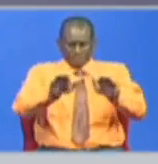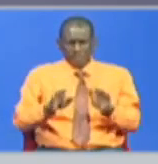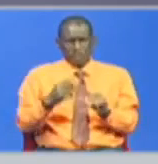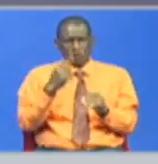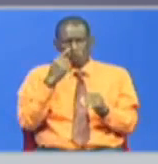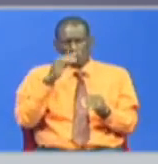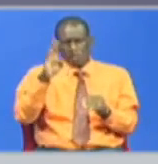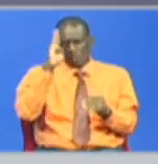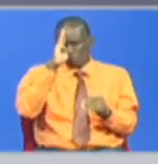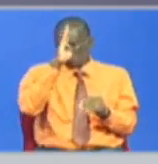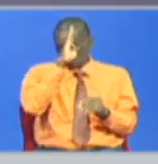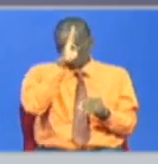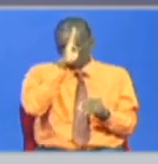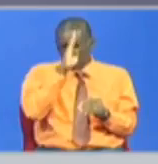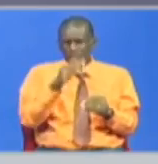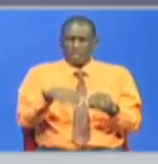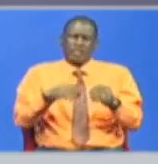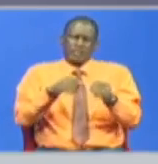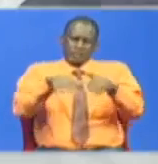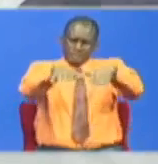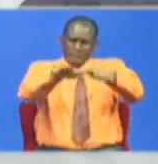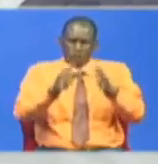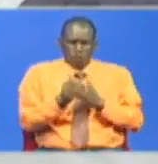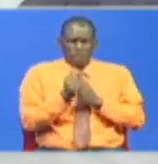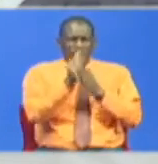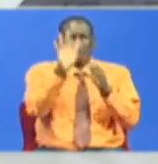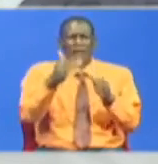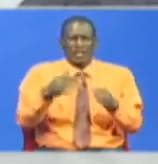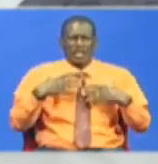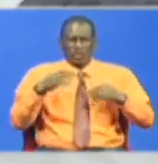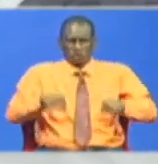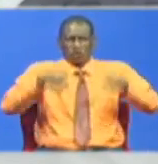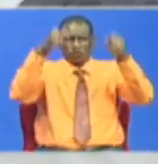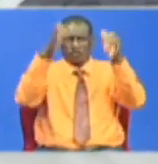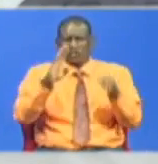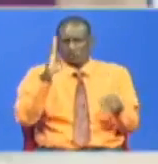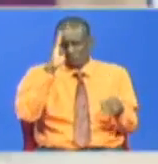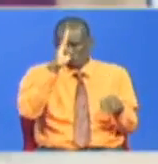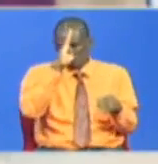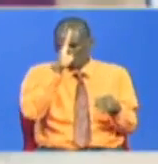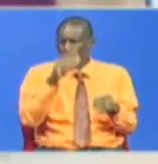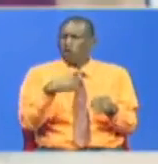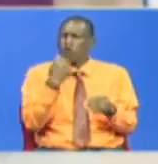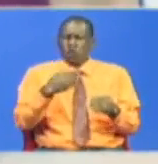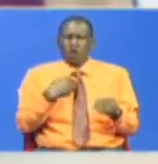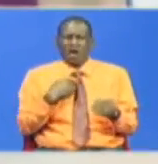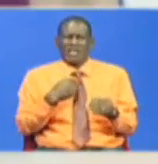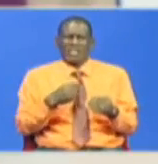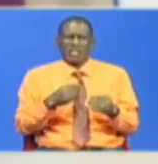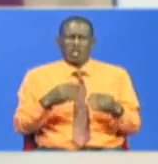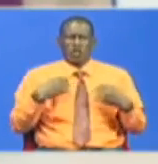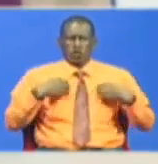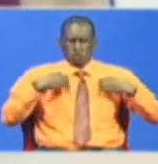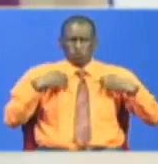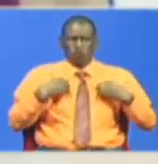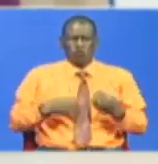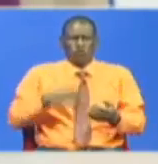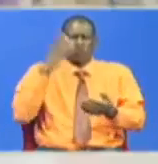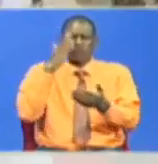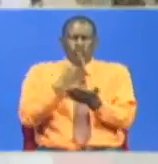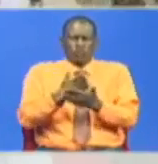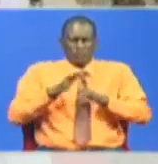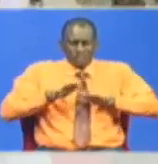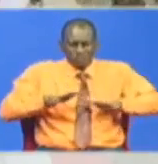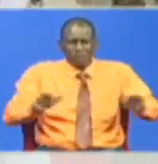ya Bungoma. Shughuli ya mazishi iliongozwa na maafisa wa afya wa kaunti ya Bungoma waliokuwa wamevalia mavazi ya kuzuia maambukizi ya